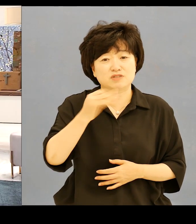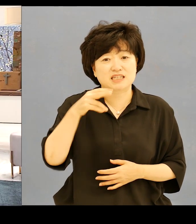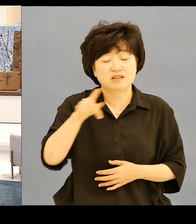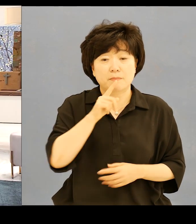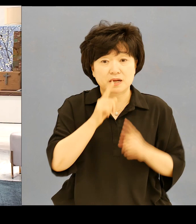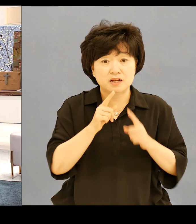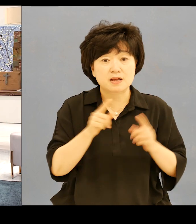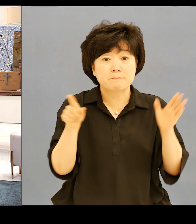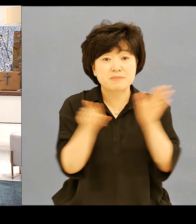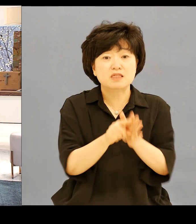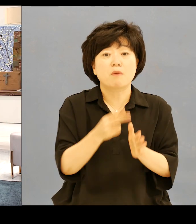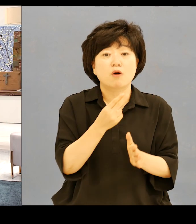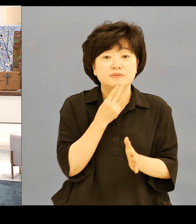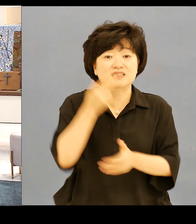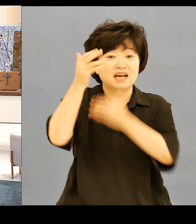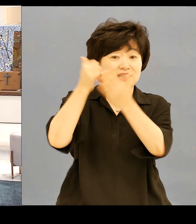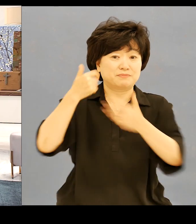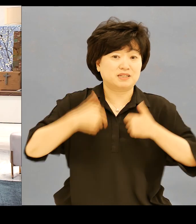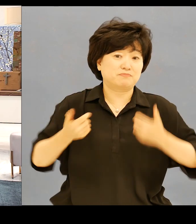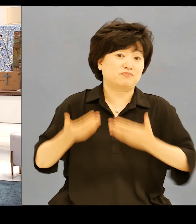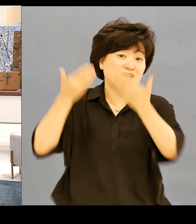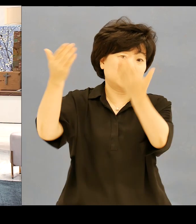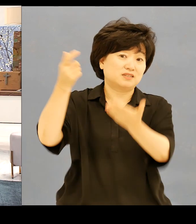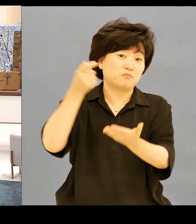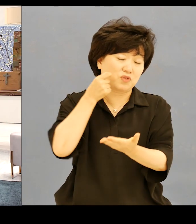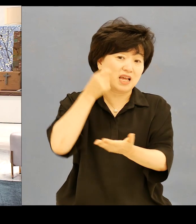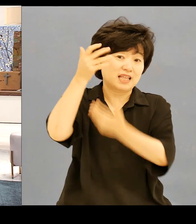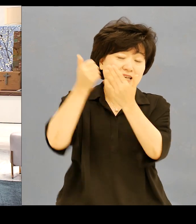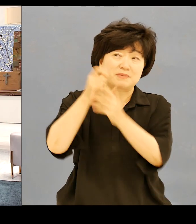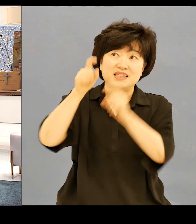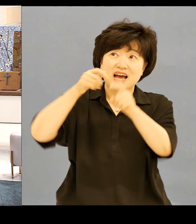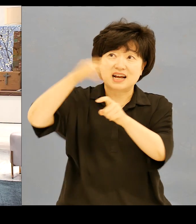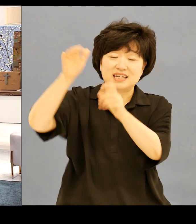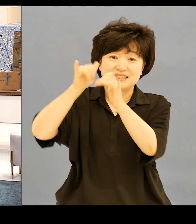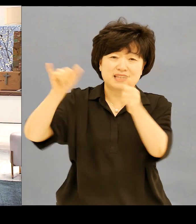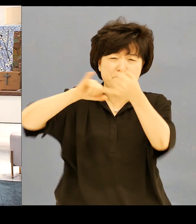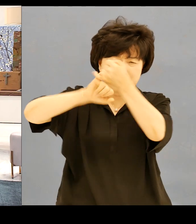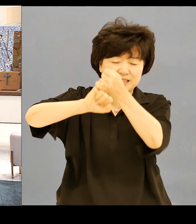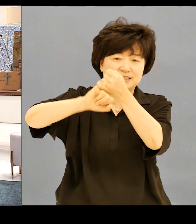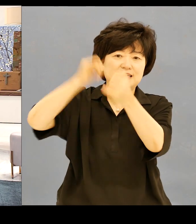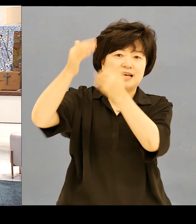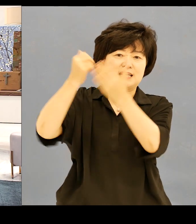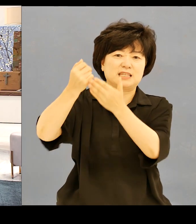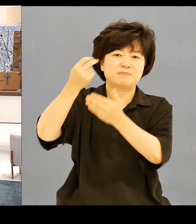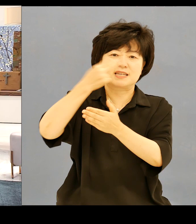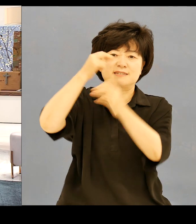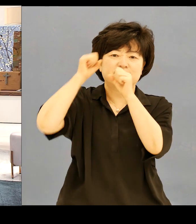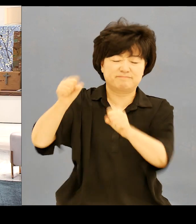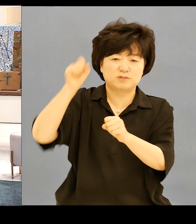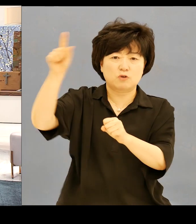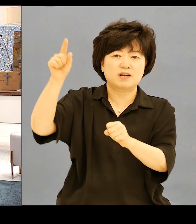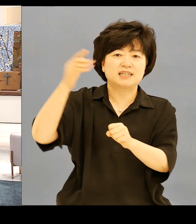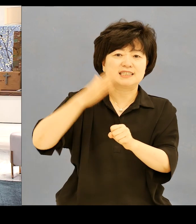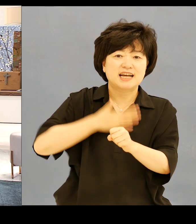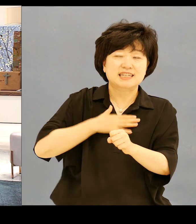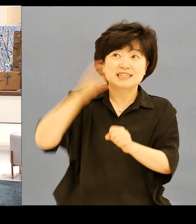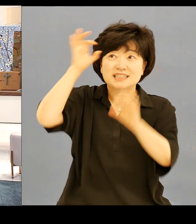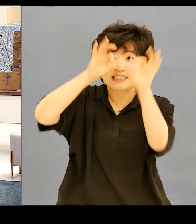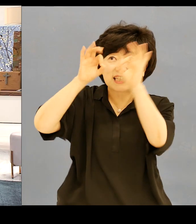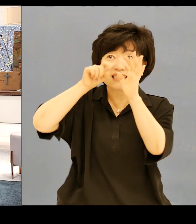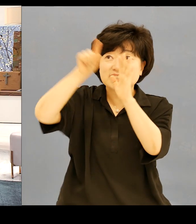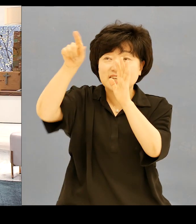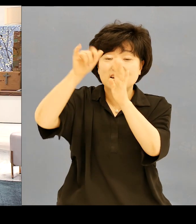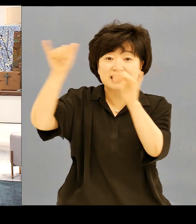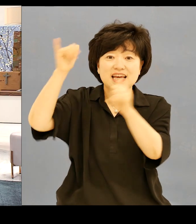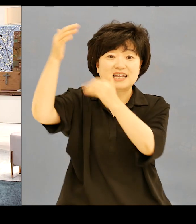보면 믿음이 없이는 하나님을 기쁘시게 하지 못하나니 하나님께 나아가는 자는 반드시 그가 계신 것과 그가 자기를 찾는